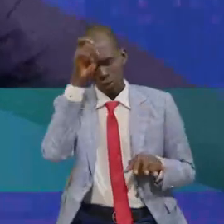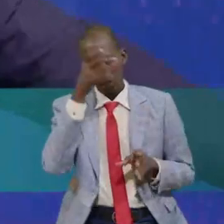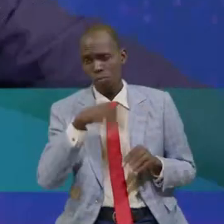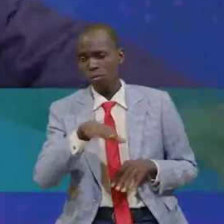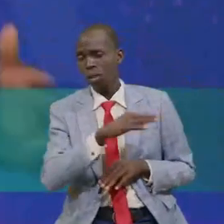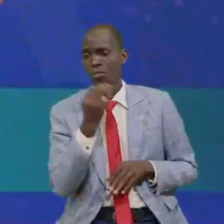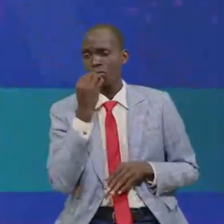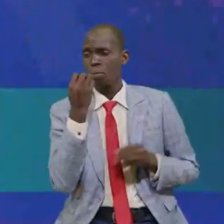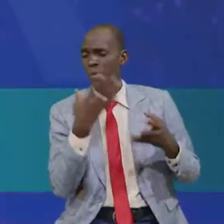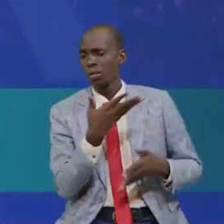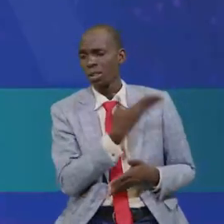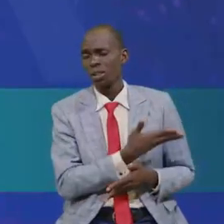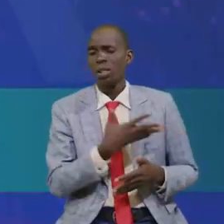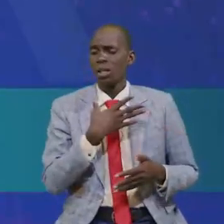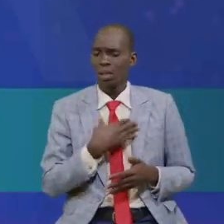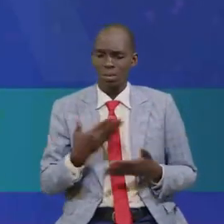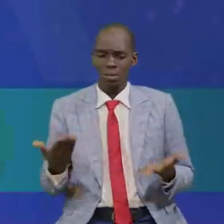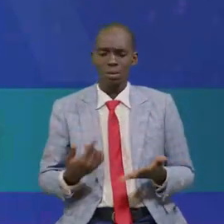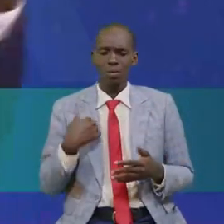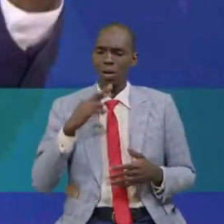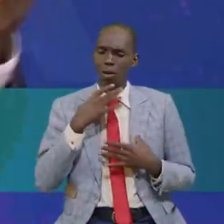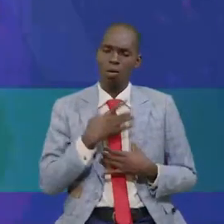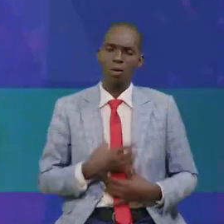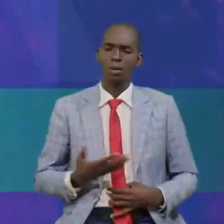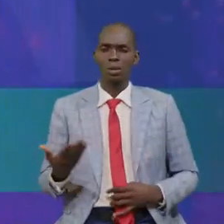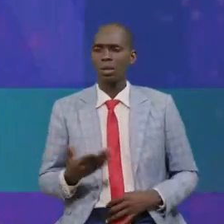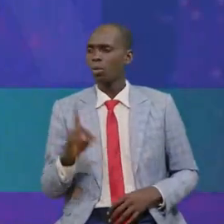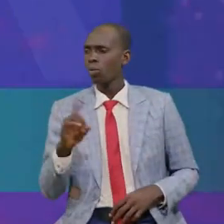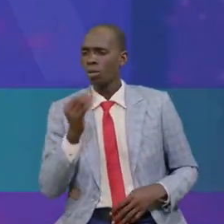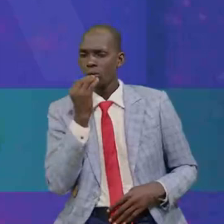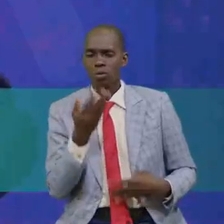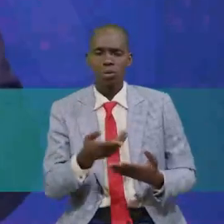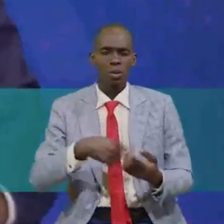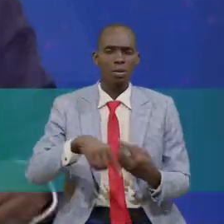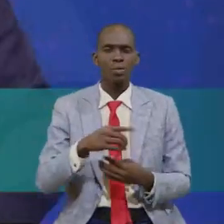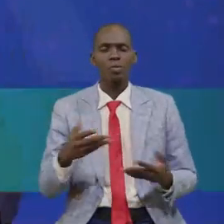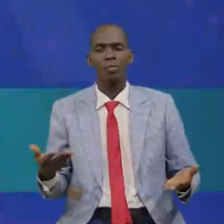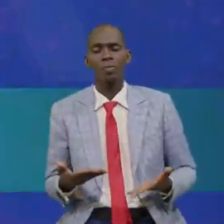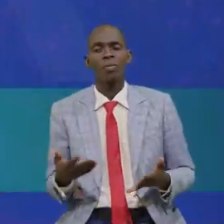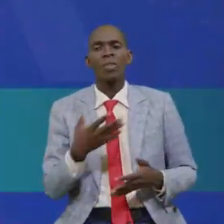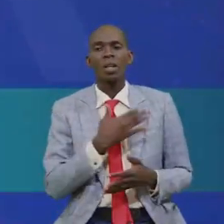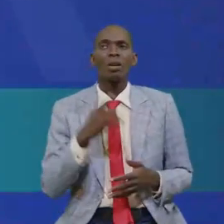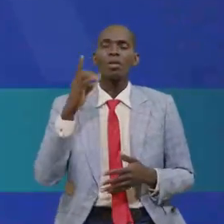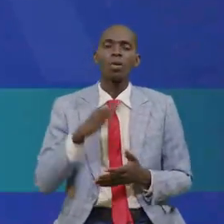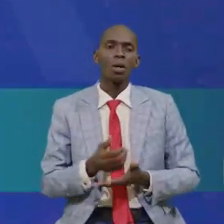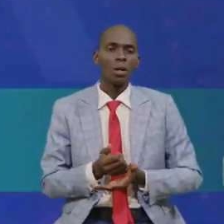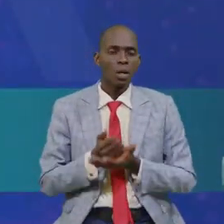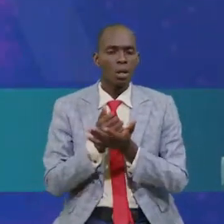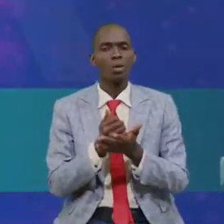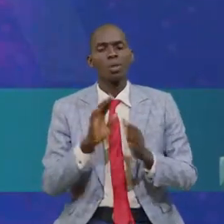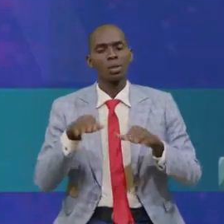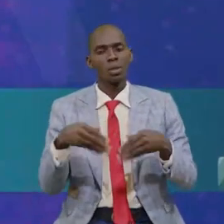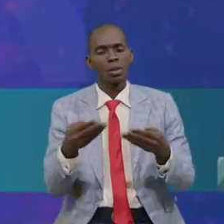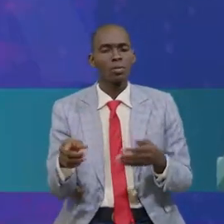dit qu'il va donner la manne, tout par la foi. Et ils ont continué. Les Amalécites sont venus contre eux, verset 17.